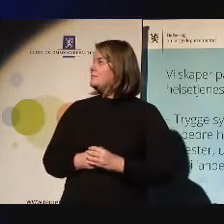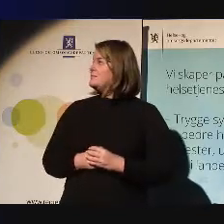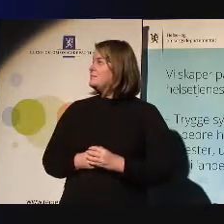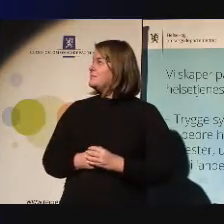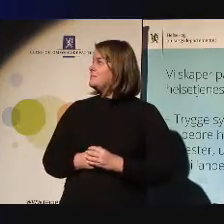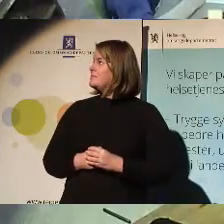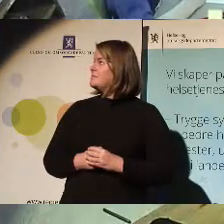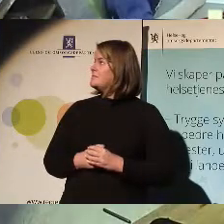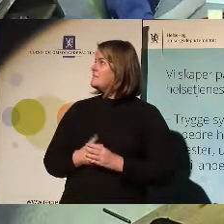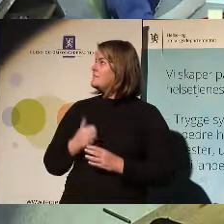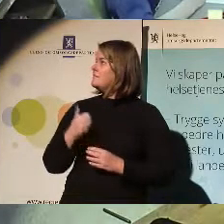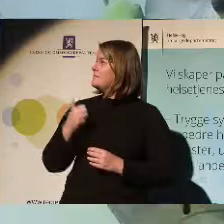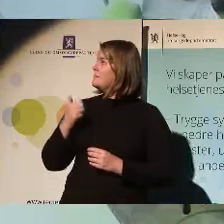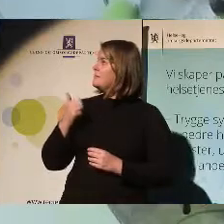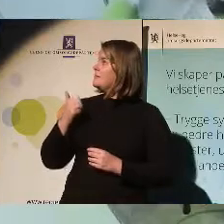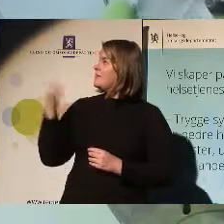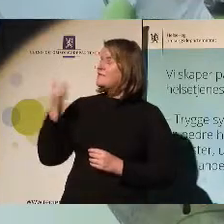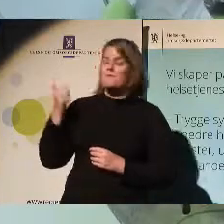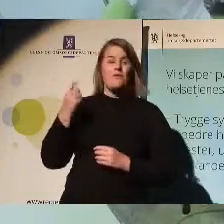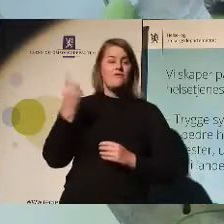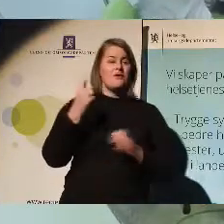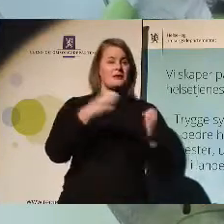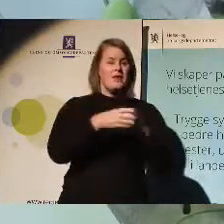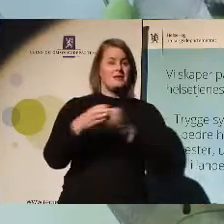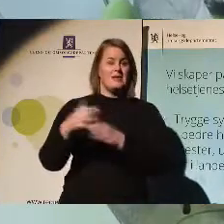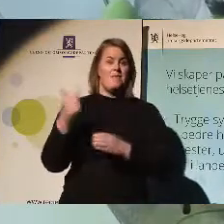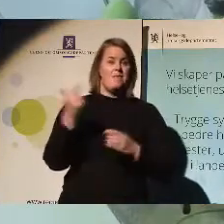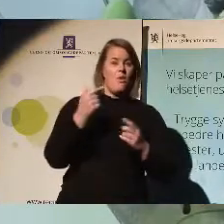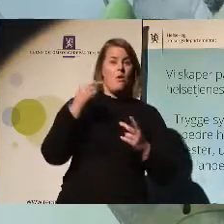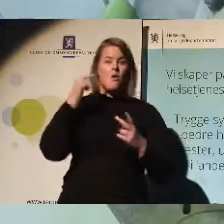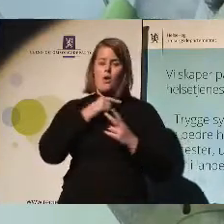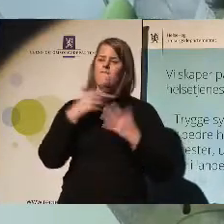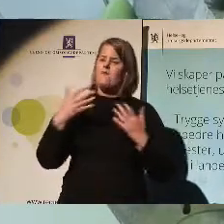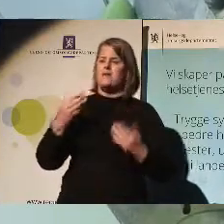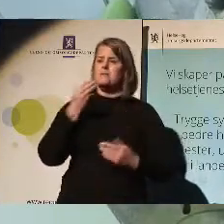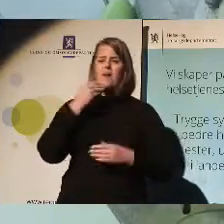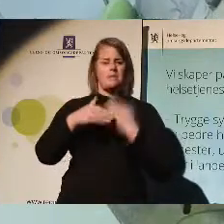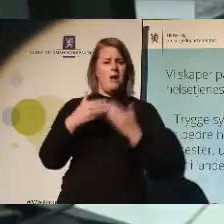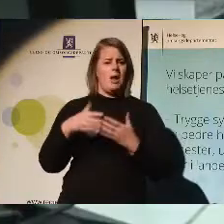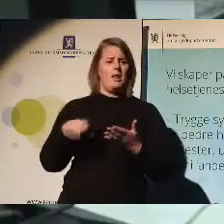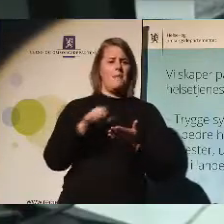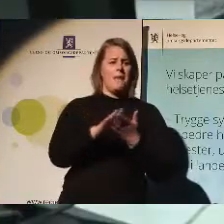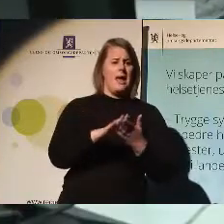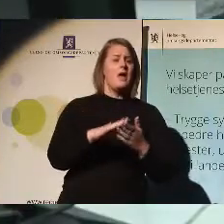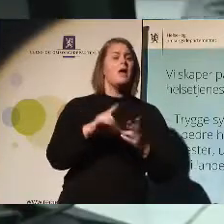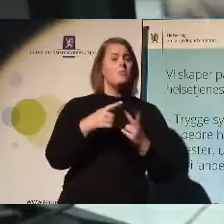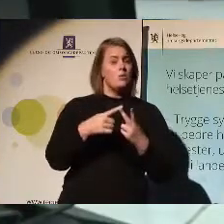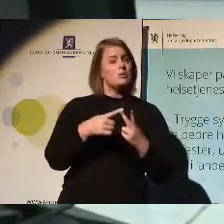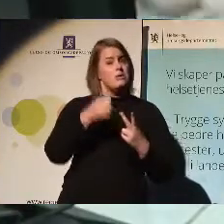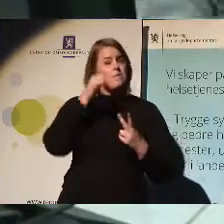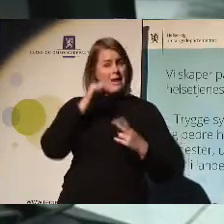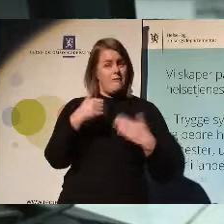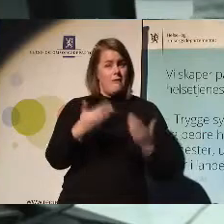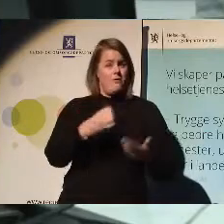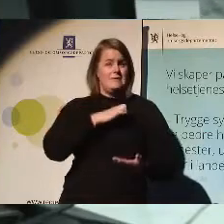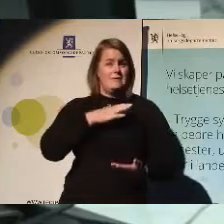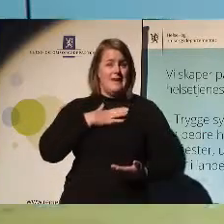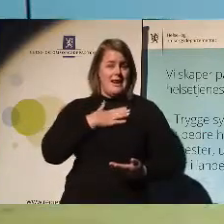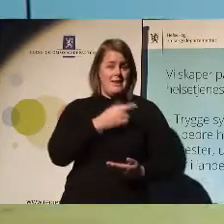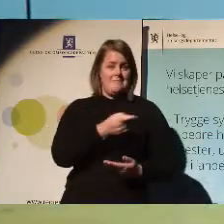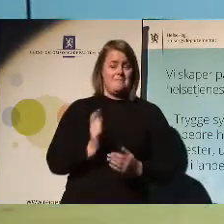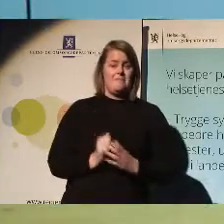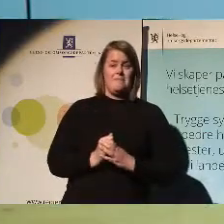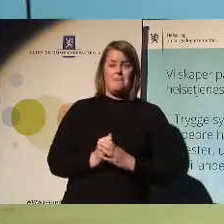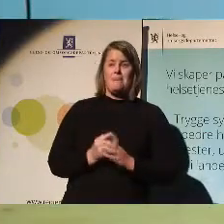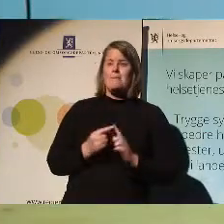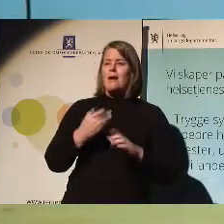Dette førsteklassene blå og rød. De vanlige har det med seg matpakke på skolen, og de som vil får melk. Okay, så det her mine mat. I